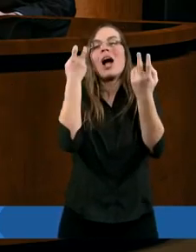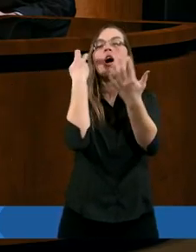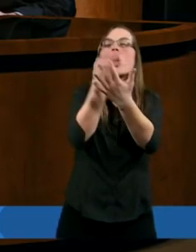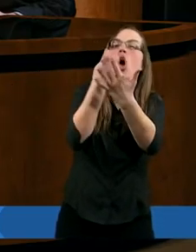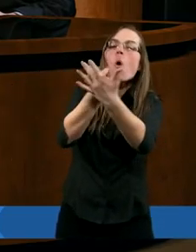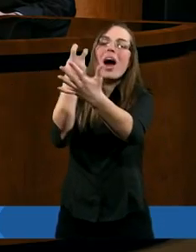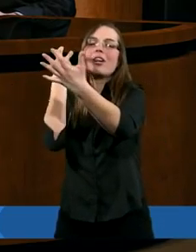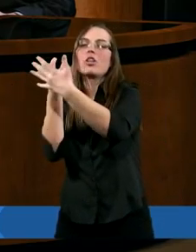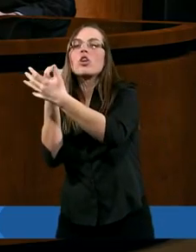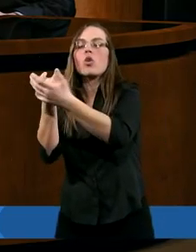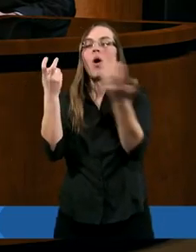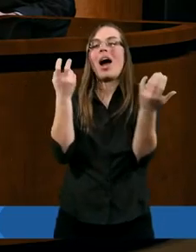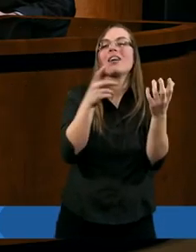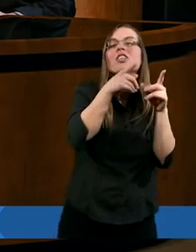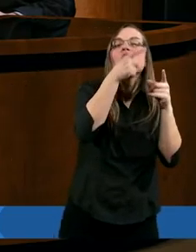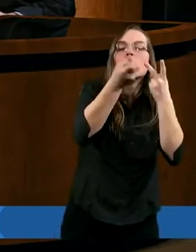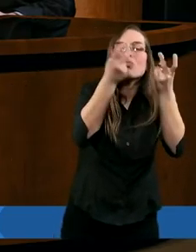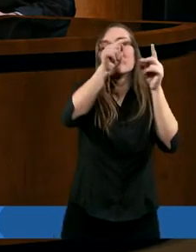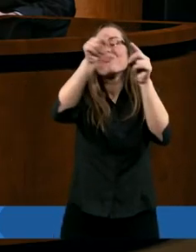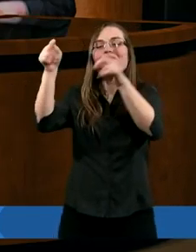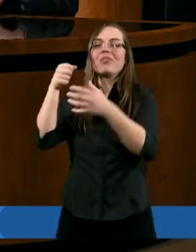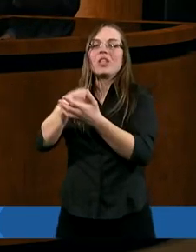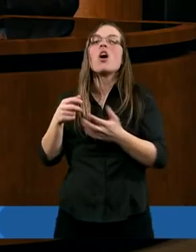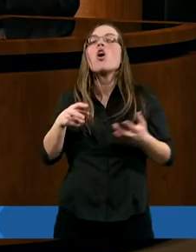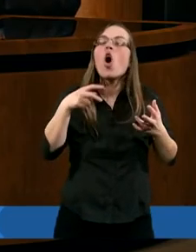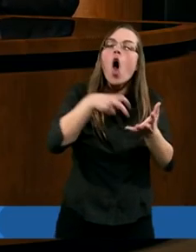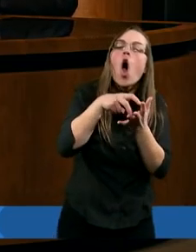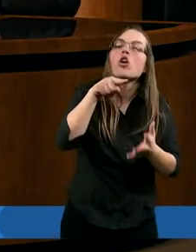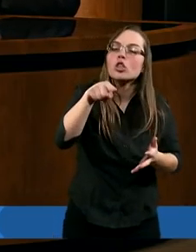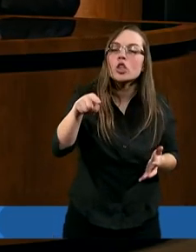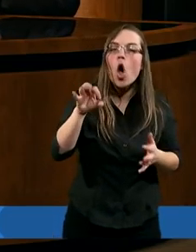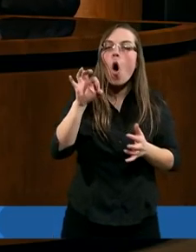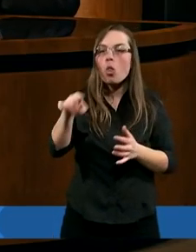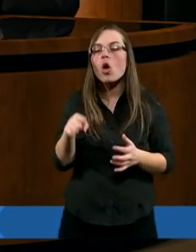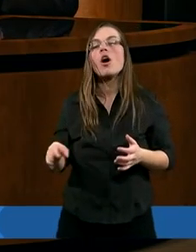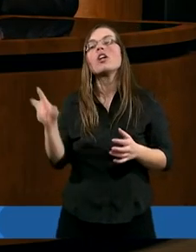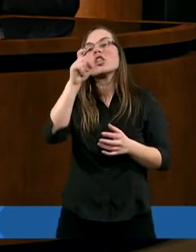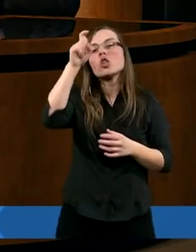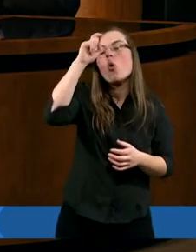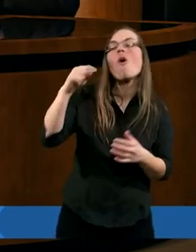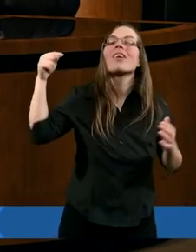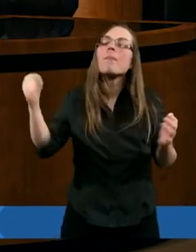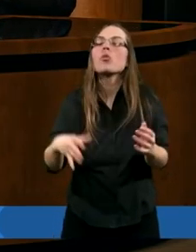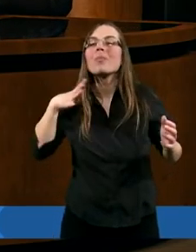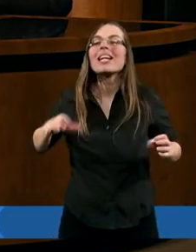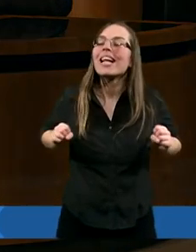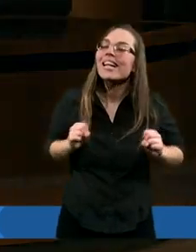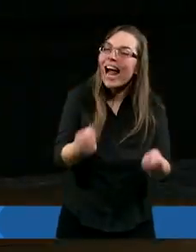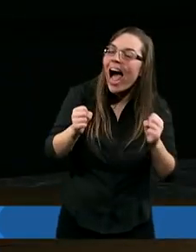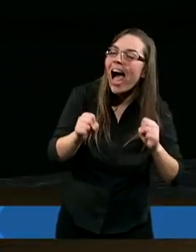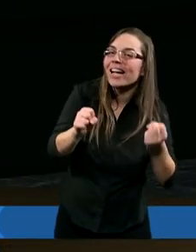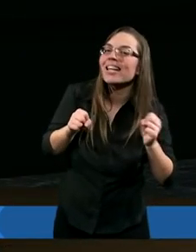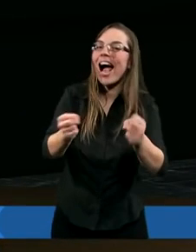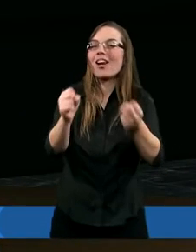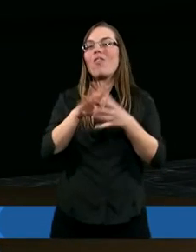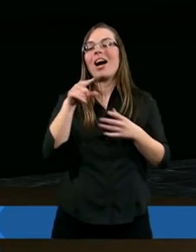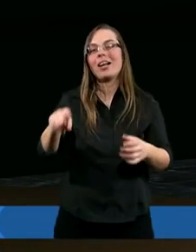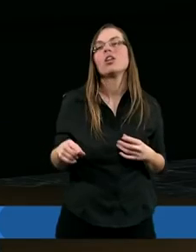kołaczcie w innym miejscu mowa jest. Czyli chodzi tu o to, że człowiek musi być w to zaangażowany.